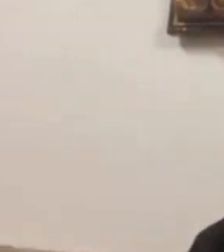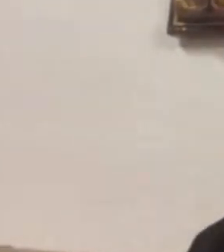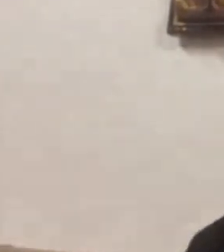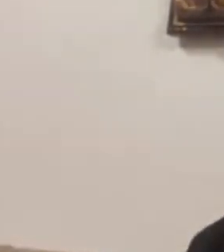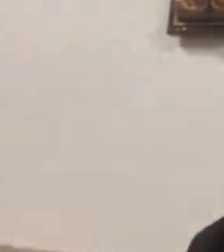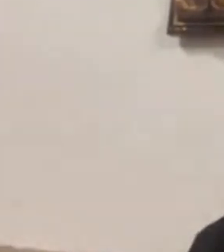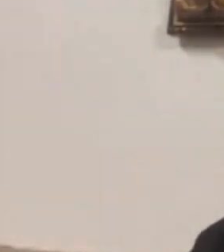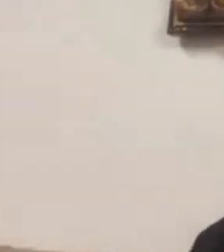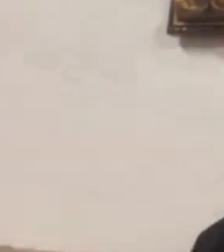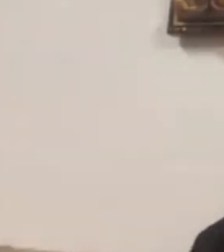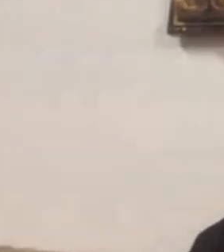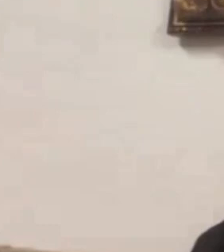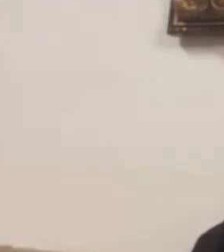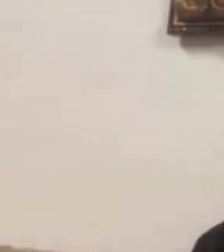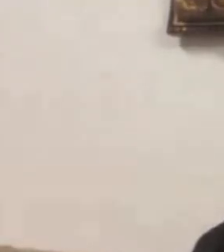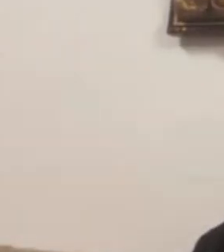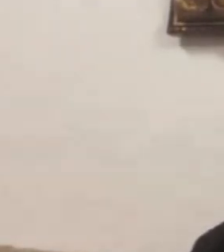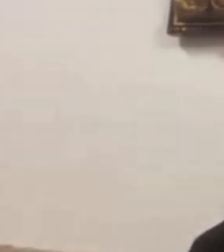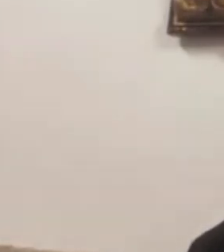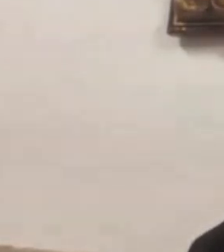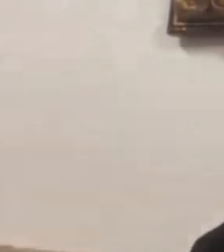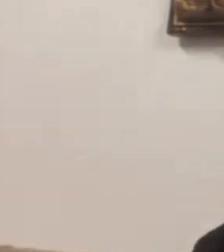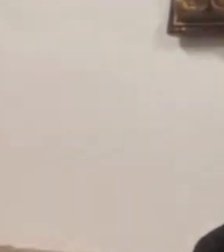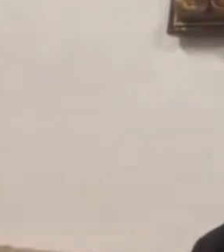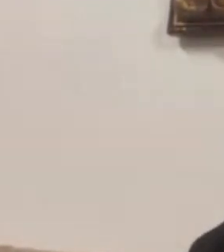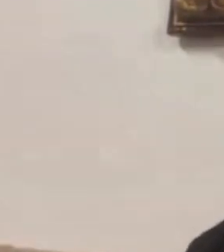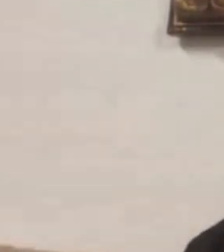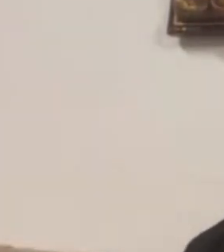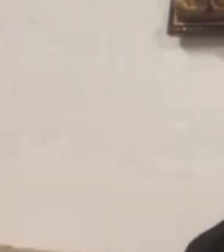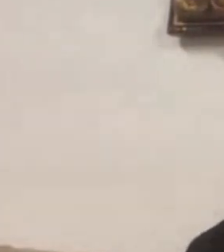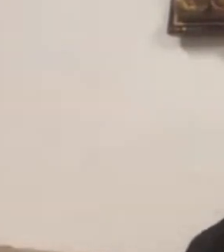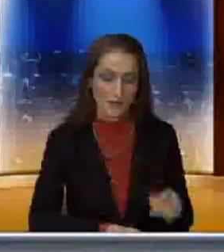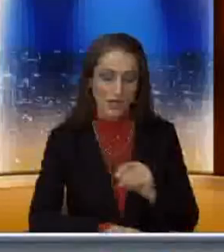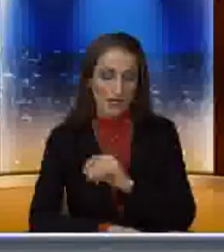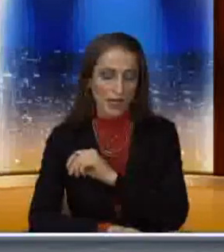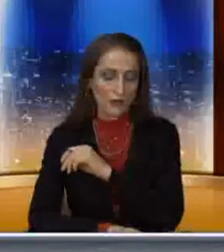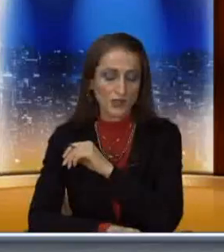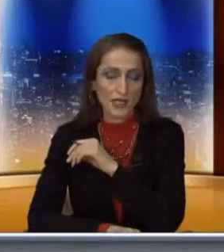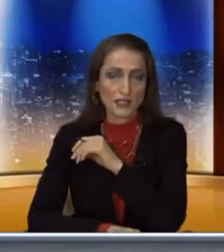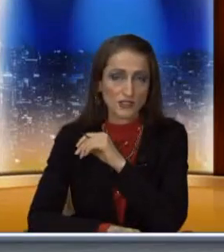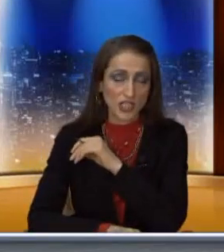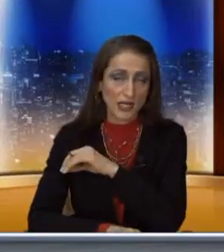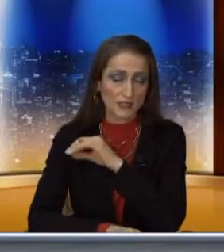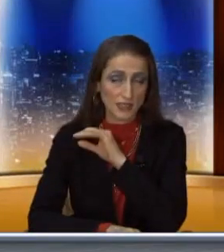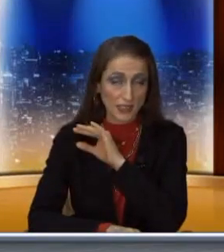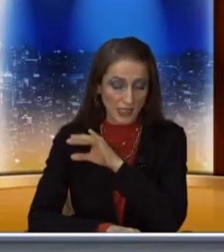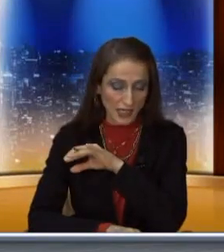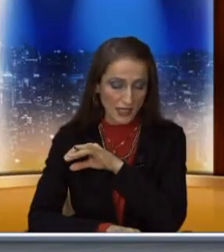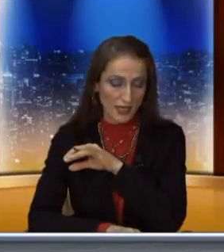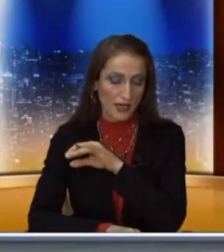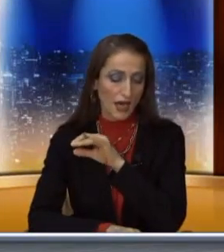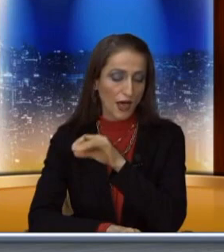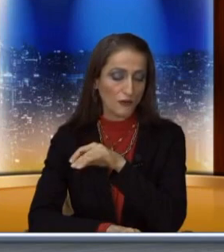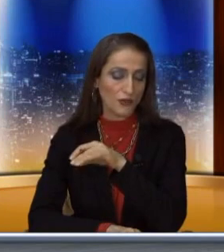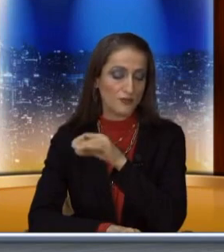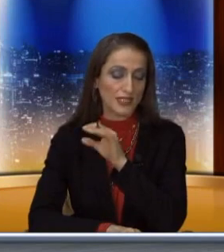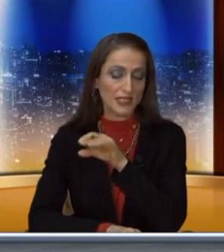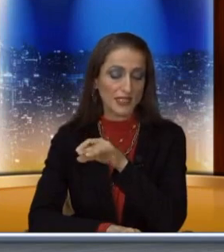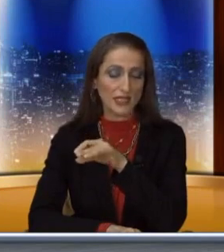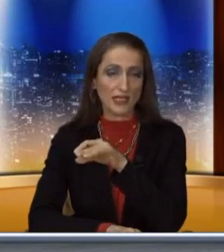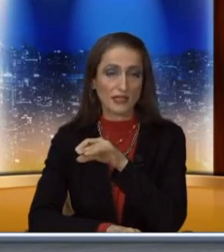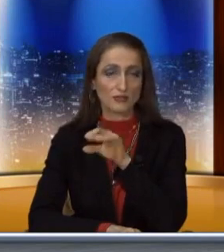لهم ومن خلال الرعاية اللي يقدمونها. نعم، هل هناك جهات دينية